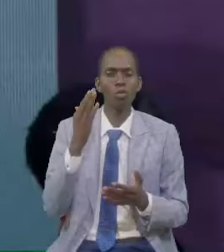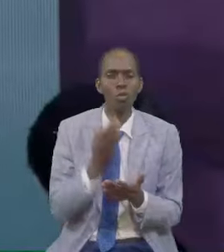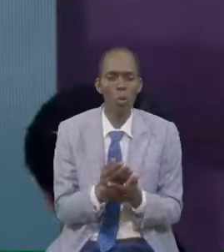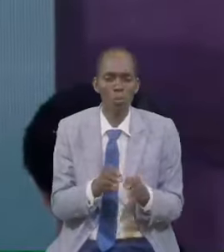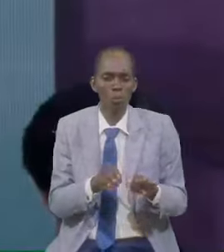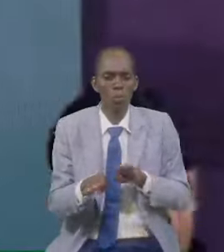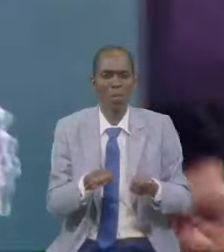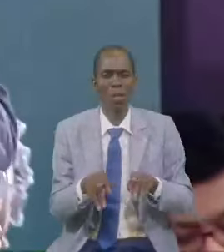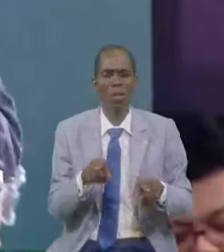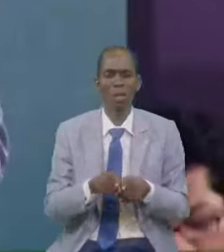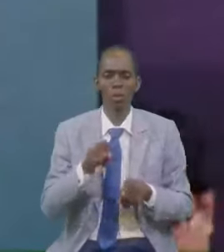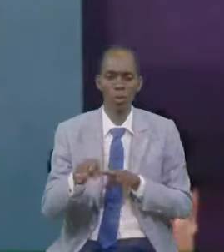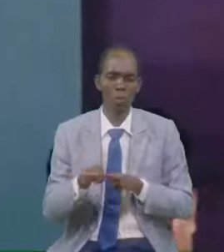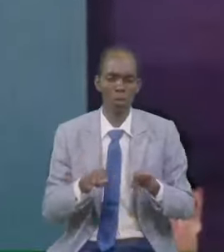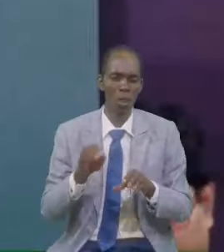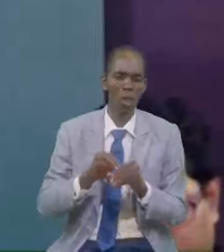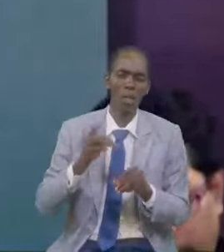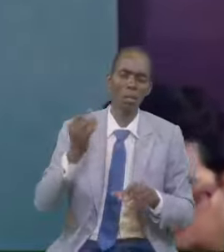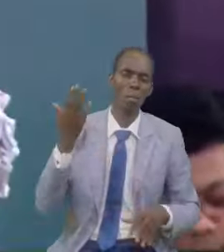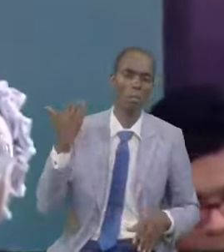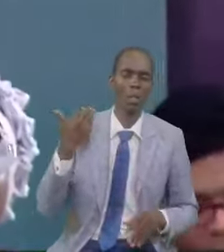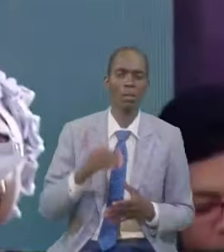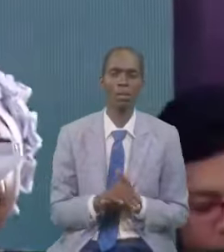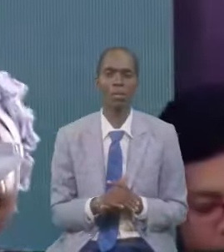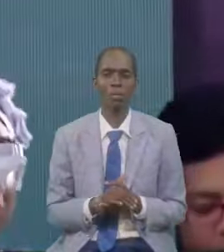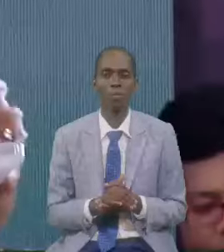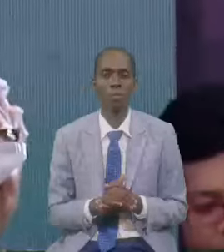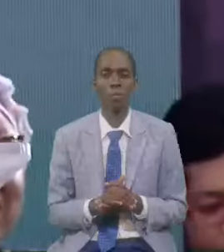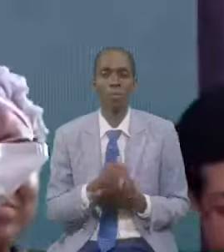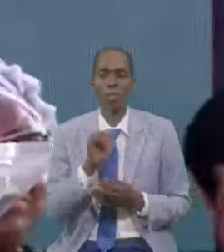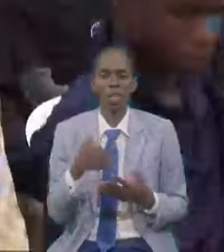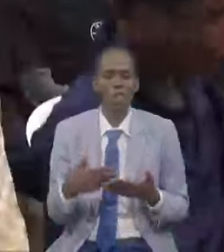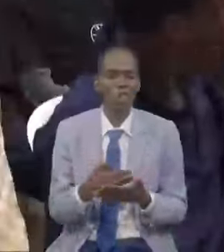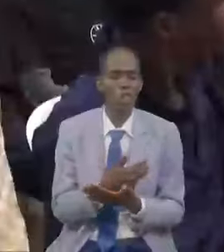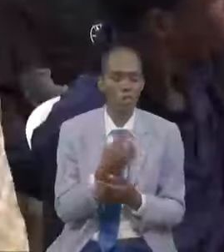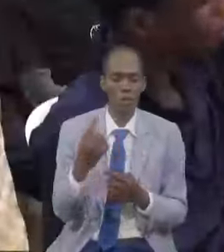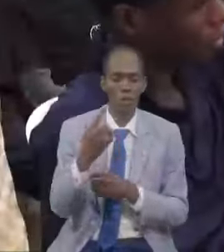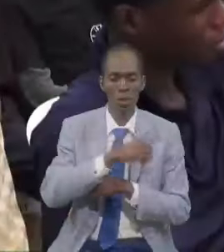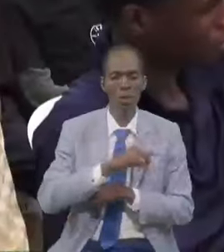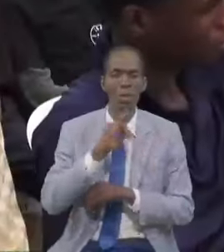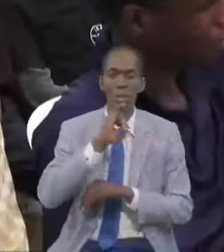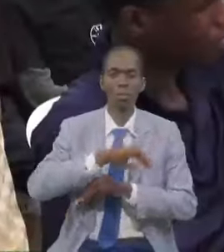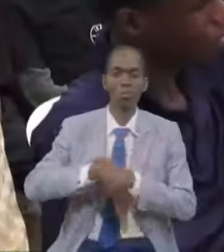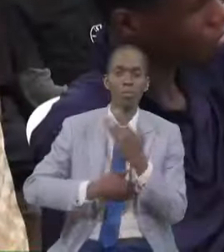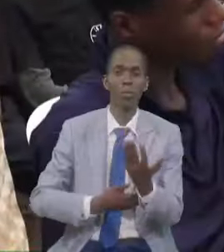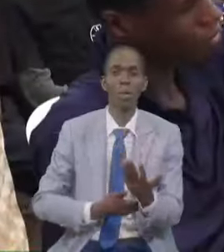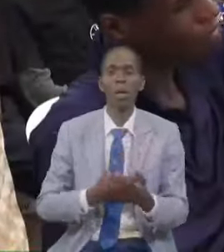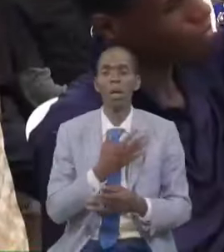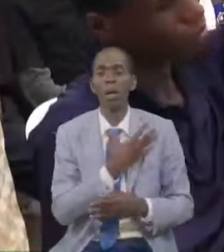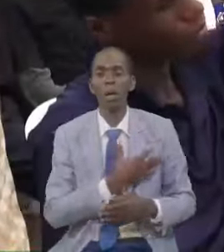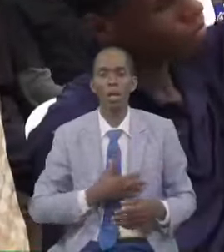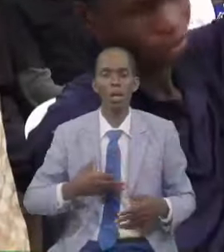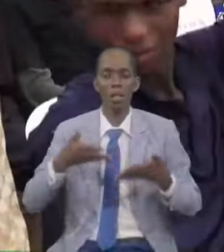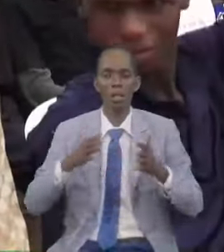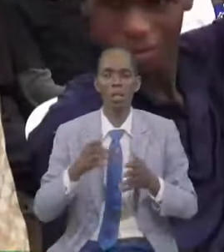in the past. గతంలో నటించినట్లుగా ప్రవర్తించినట్లుగా ప్రవర్తించకు. A new day has come. ఇక మీద వచ్చినప్పుడు let the zero come